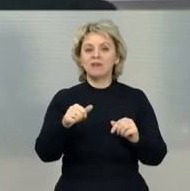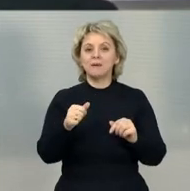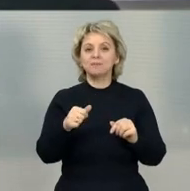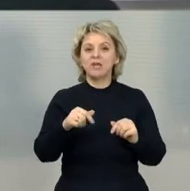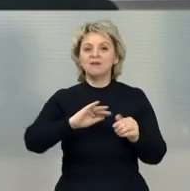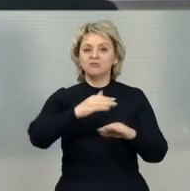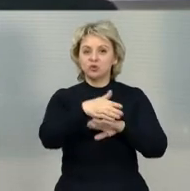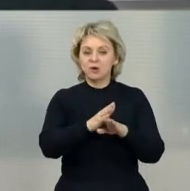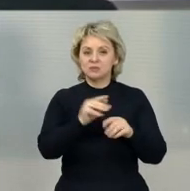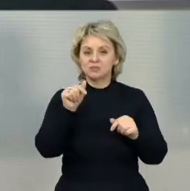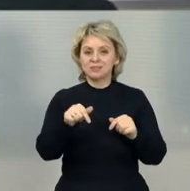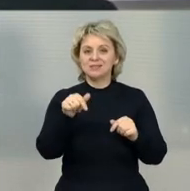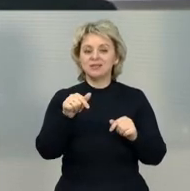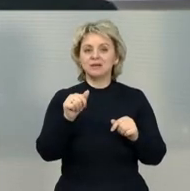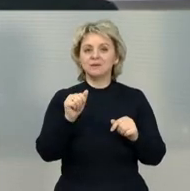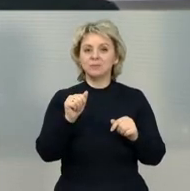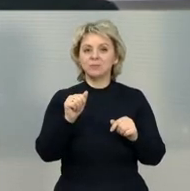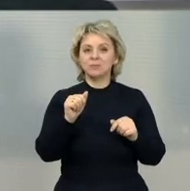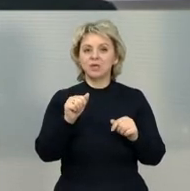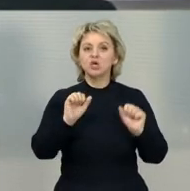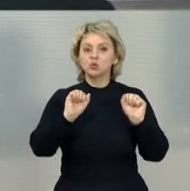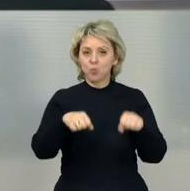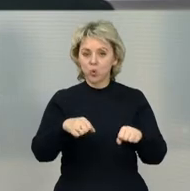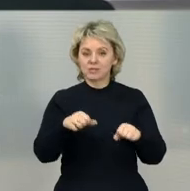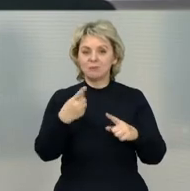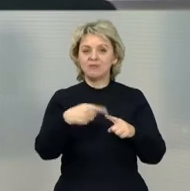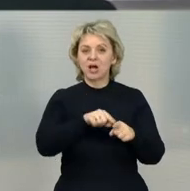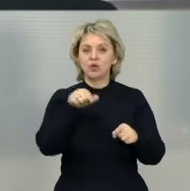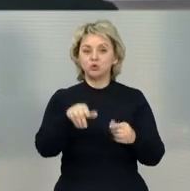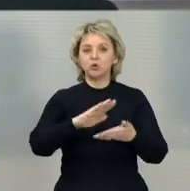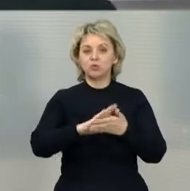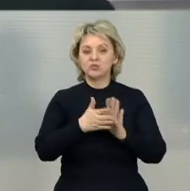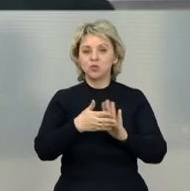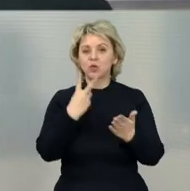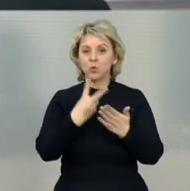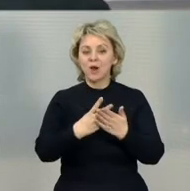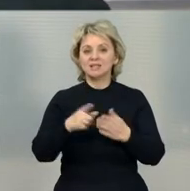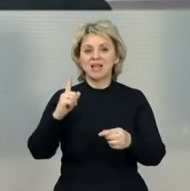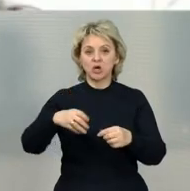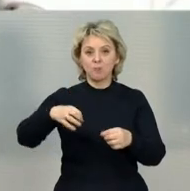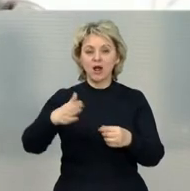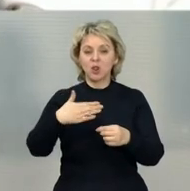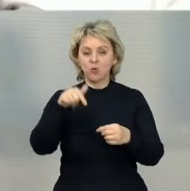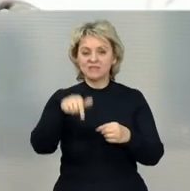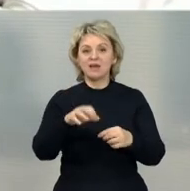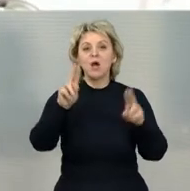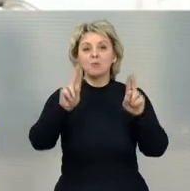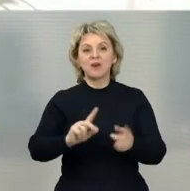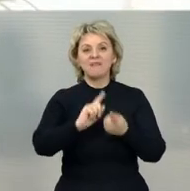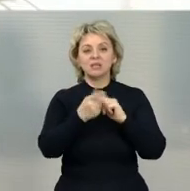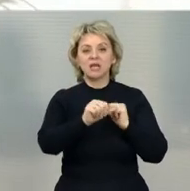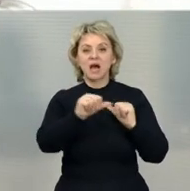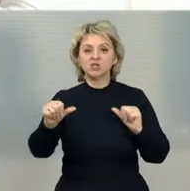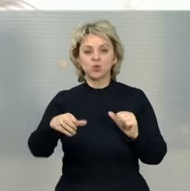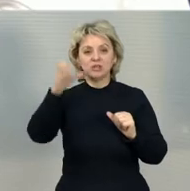в части тех способов, которые предусмотрены правилами рыболовства, то есть орудий лова. Правила меняют на